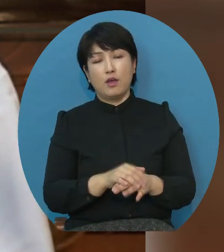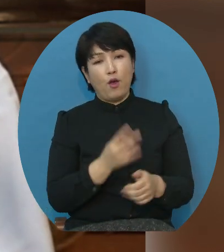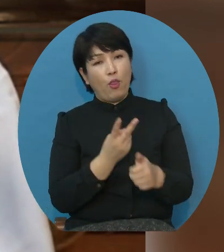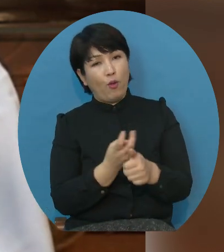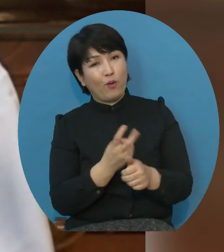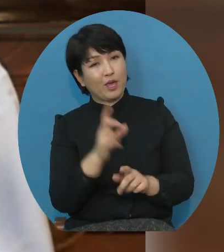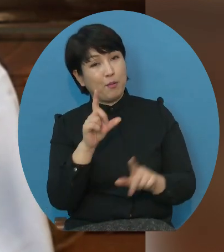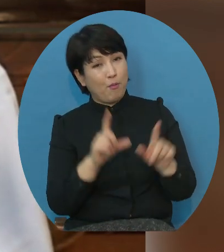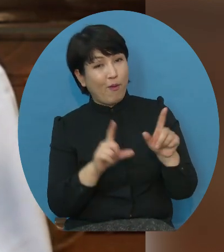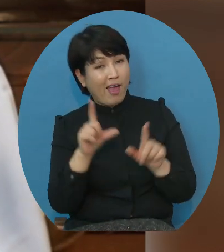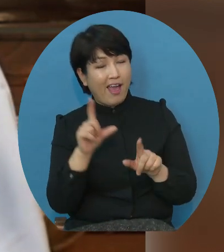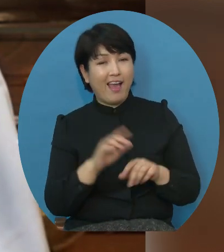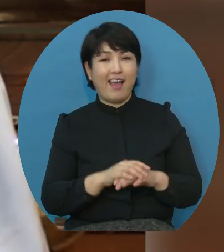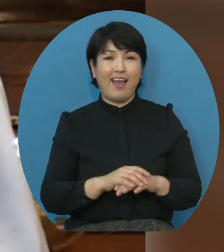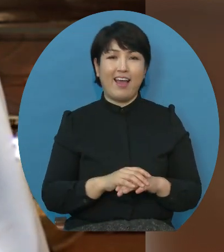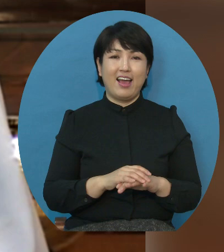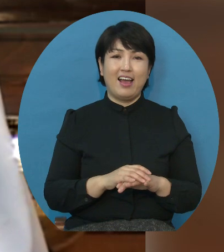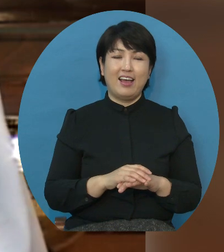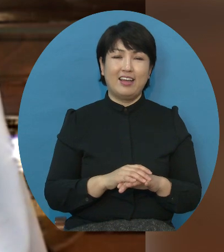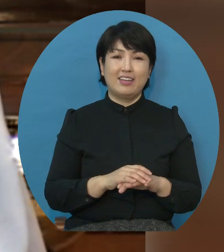터키 모양도 됐다가